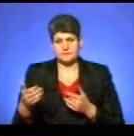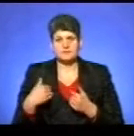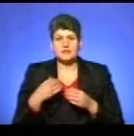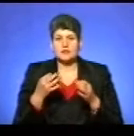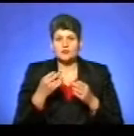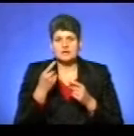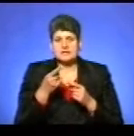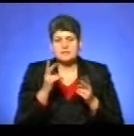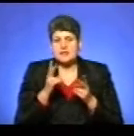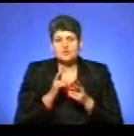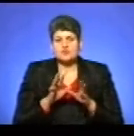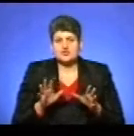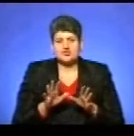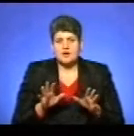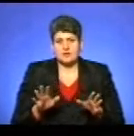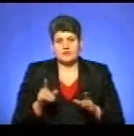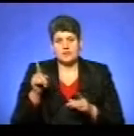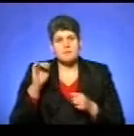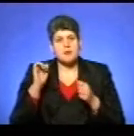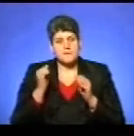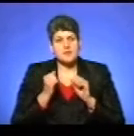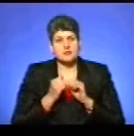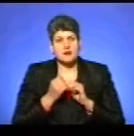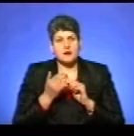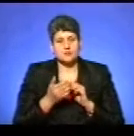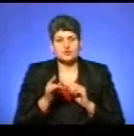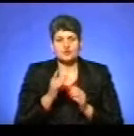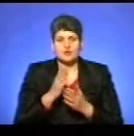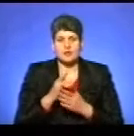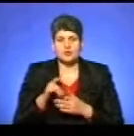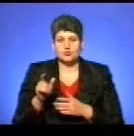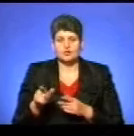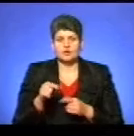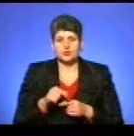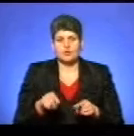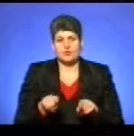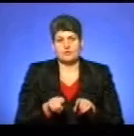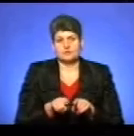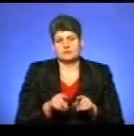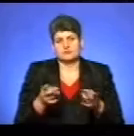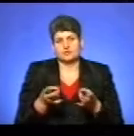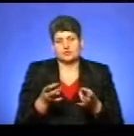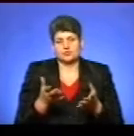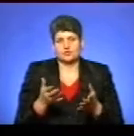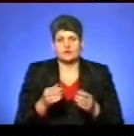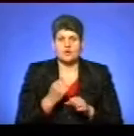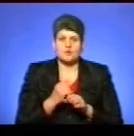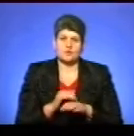ними ніколи не зустрічалися, але от вони пам'ятають, що є люди, які того потребують, і вони роблять таке добре.